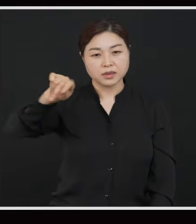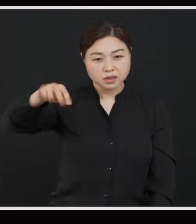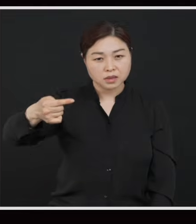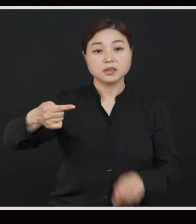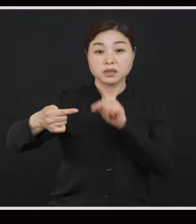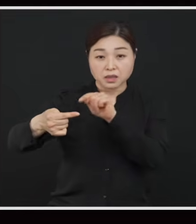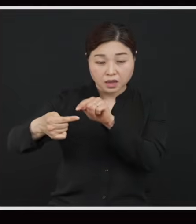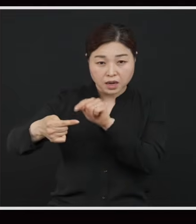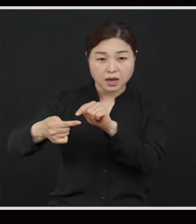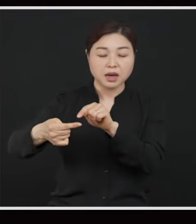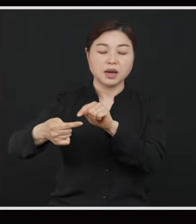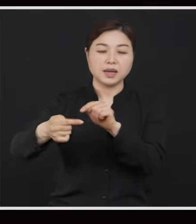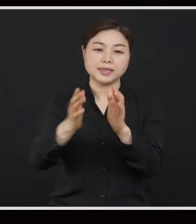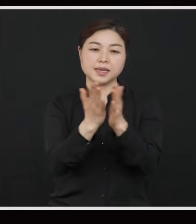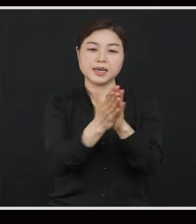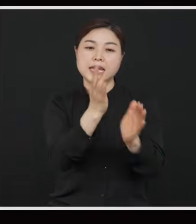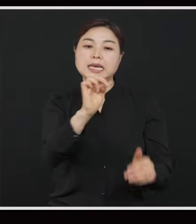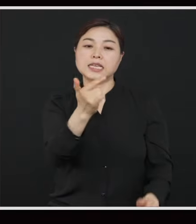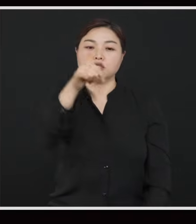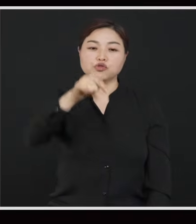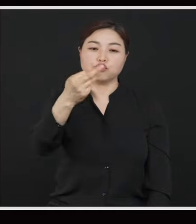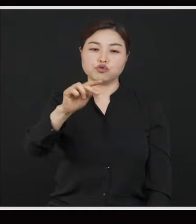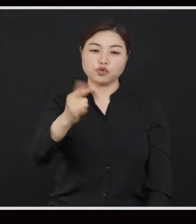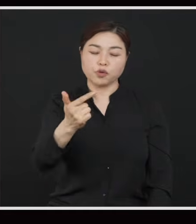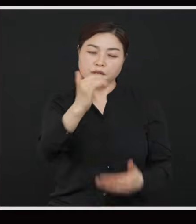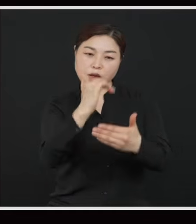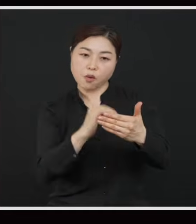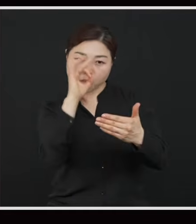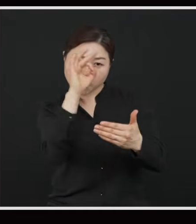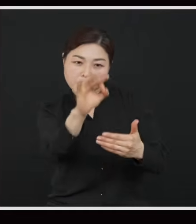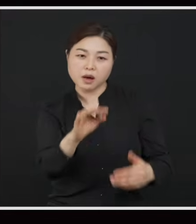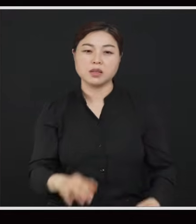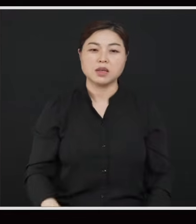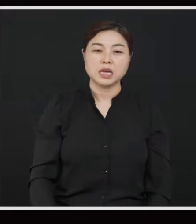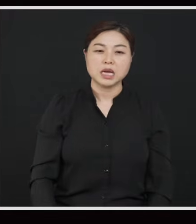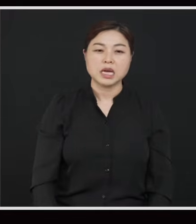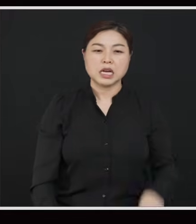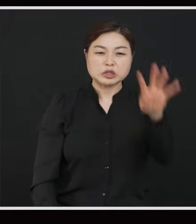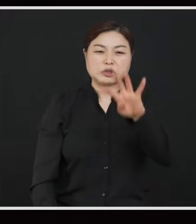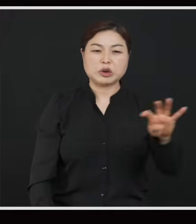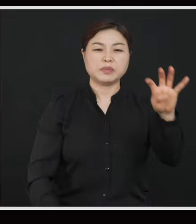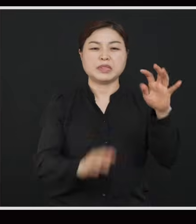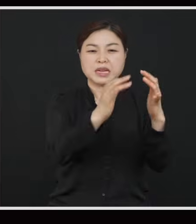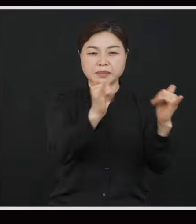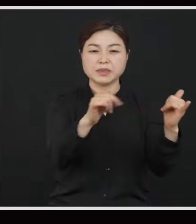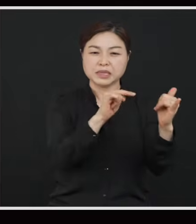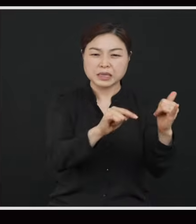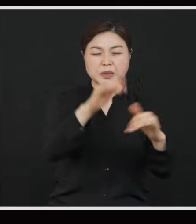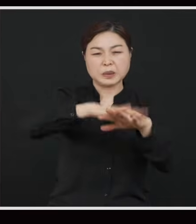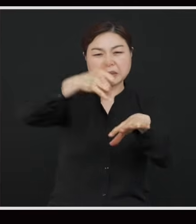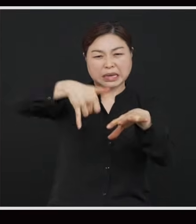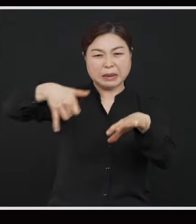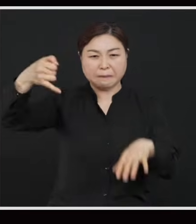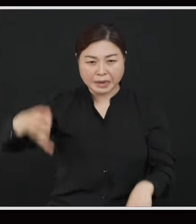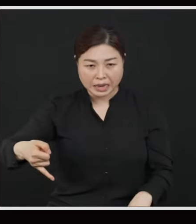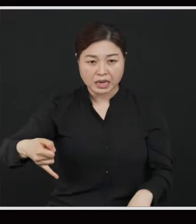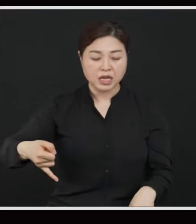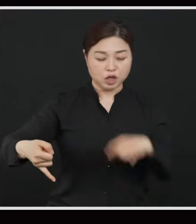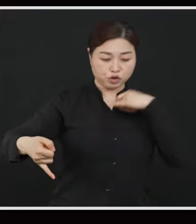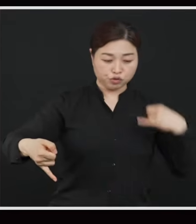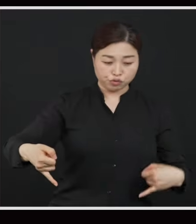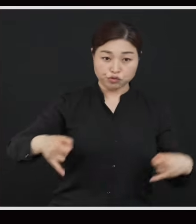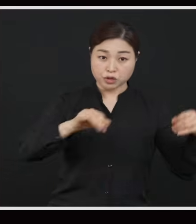토마스 말터스도 인구론에서 그런 얘기를 해요. 우리 미개한 유럽인들은 농사를 잘 할 줄 모르지만,